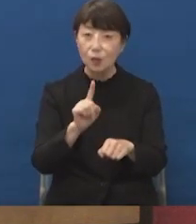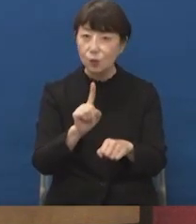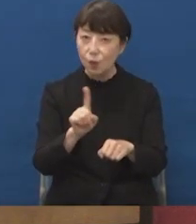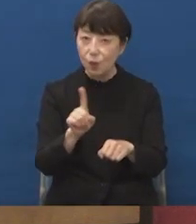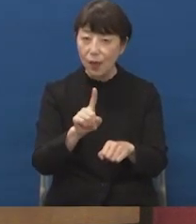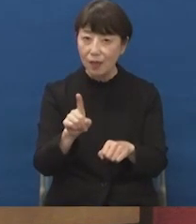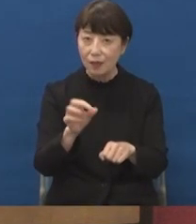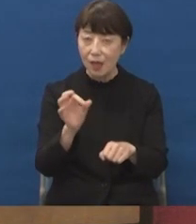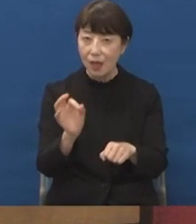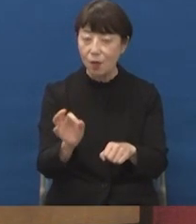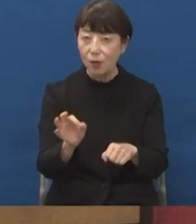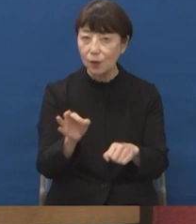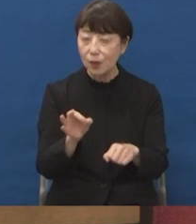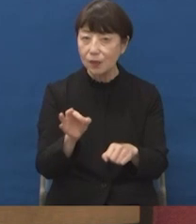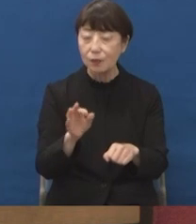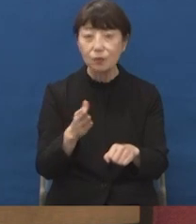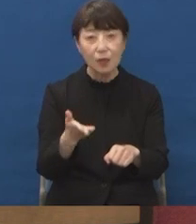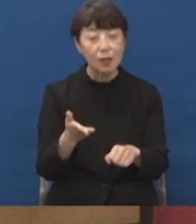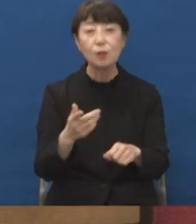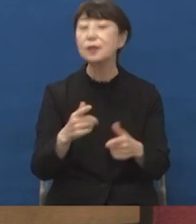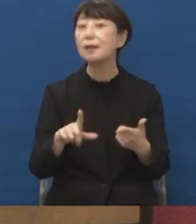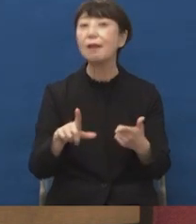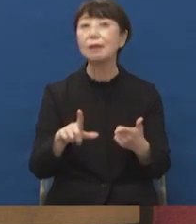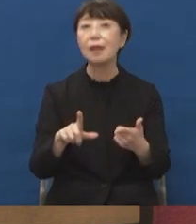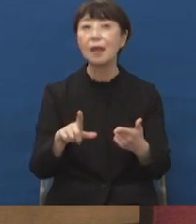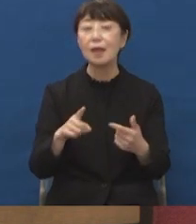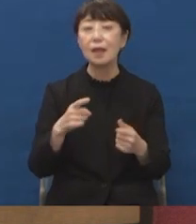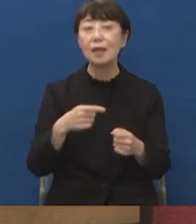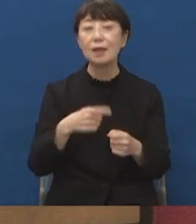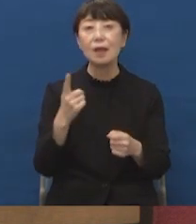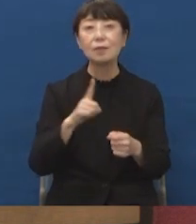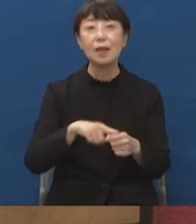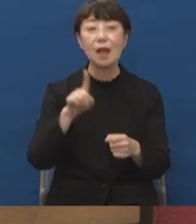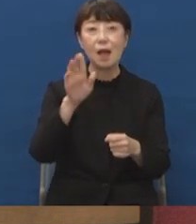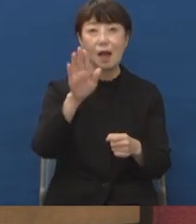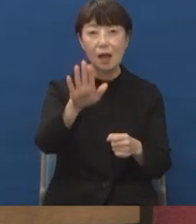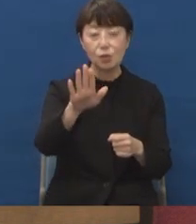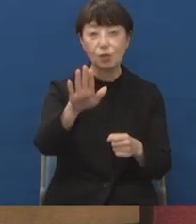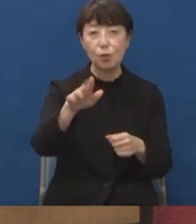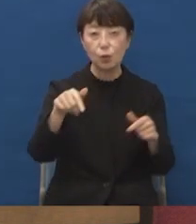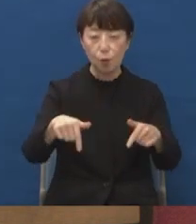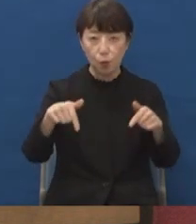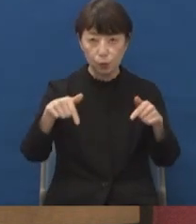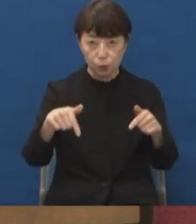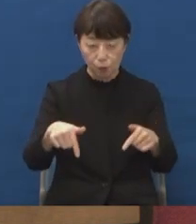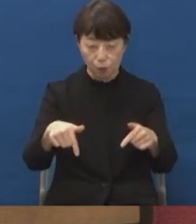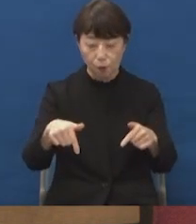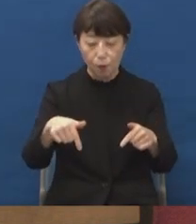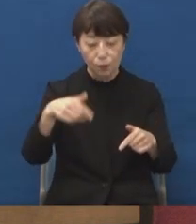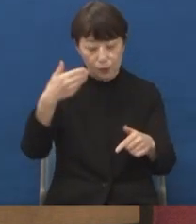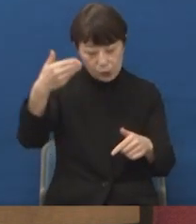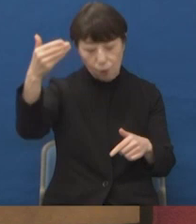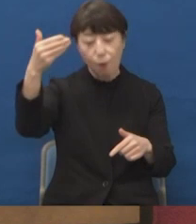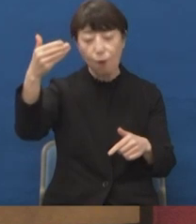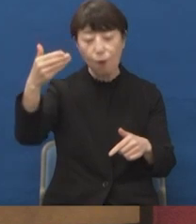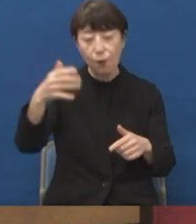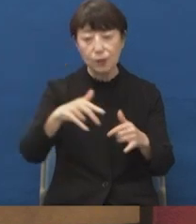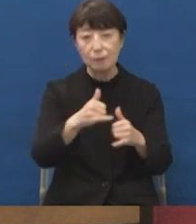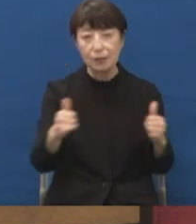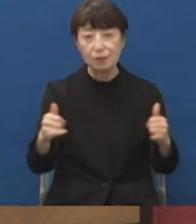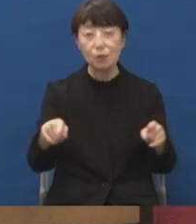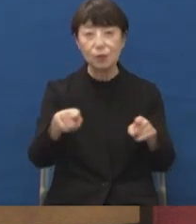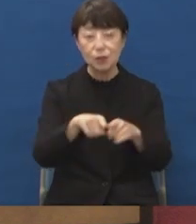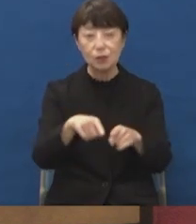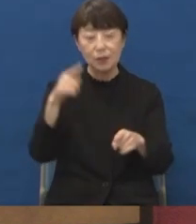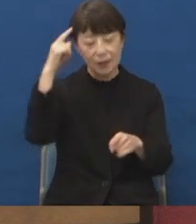くかということではなく、100年後の京都の文化や景観のあるべき理想像を市民と共に描きながら、そこ